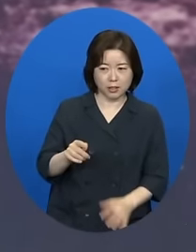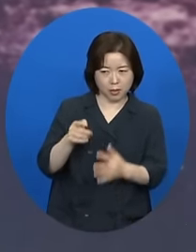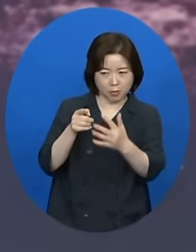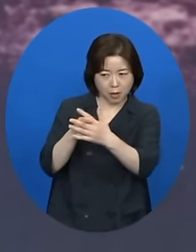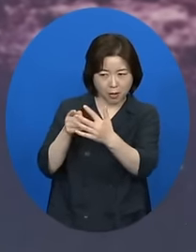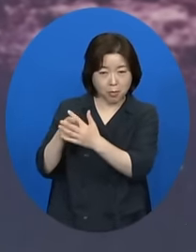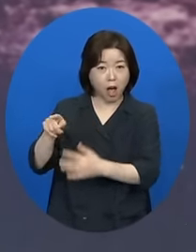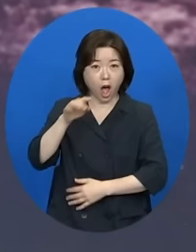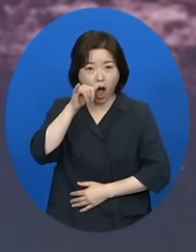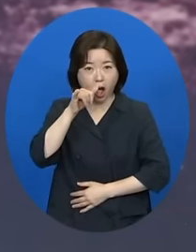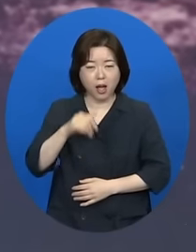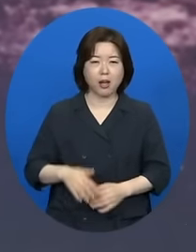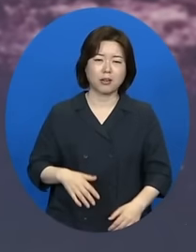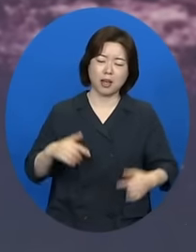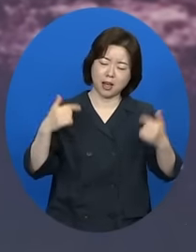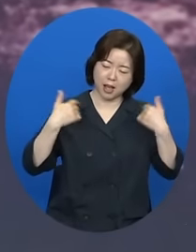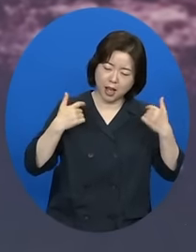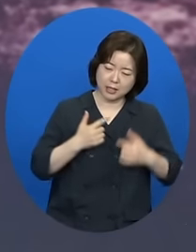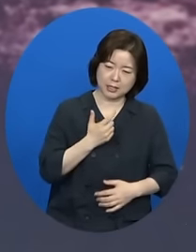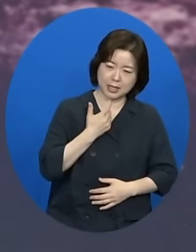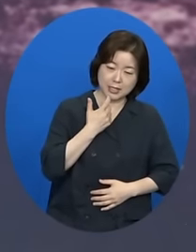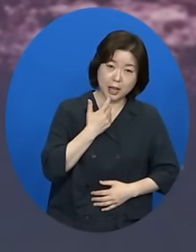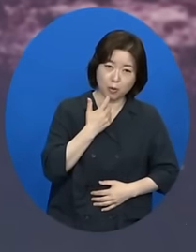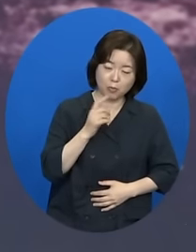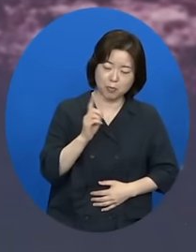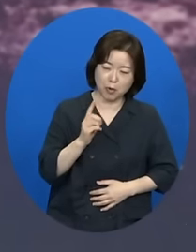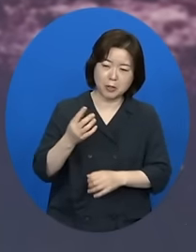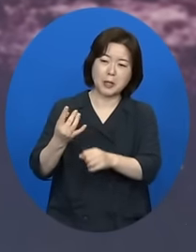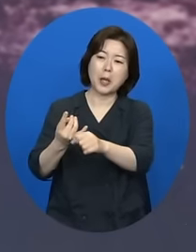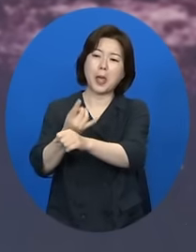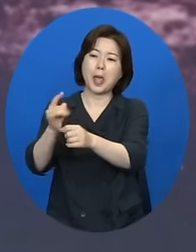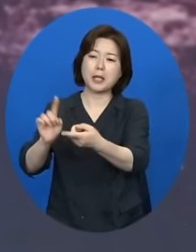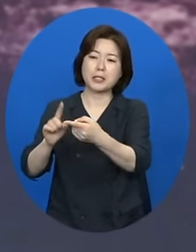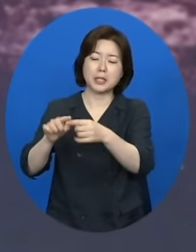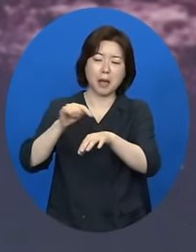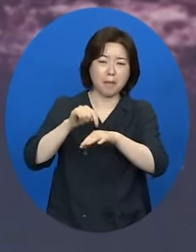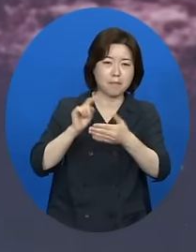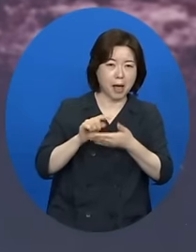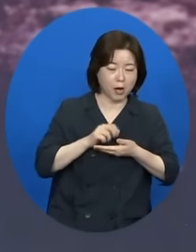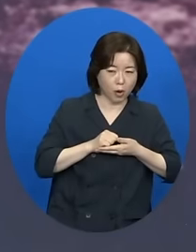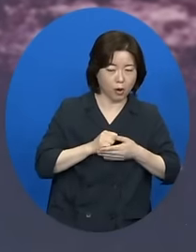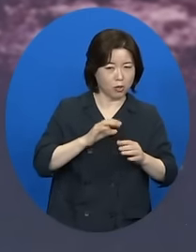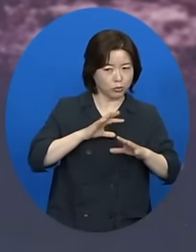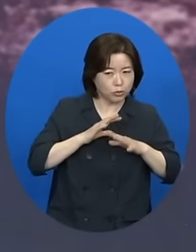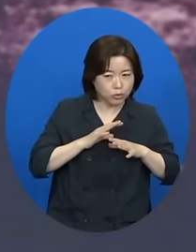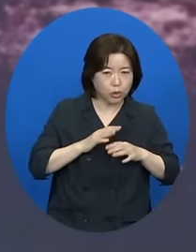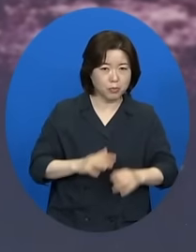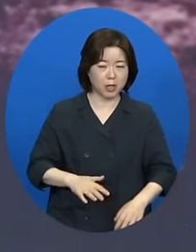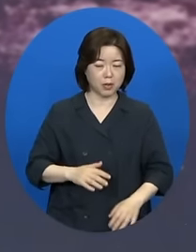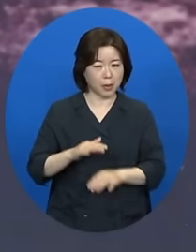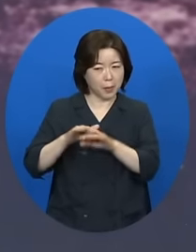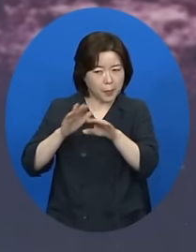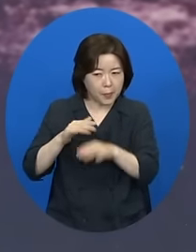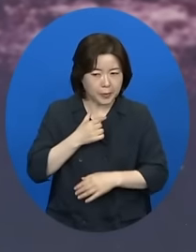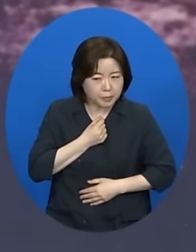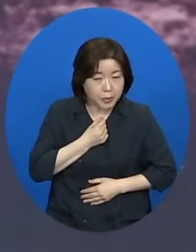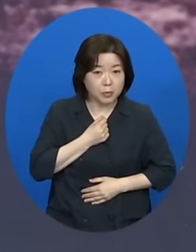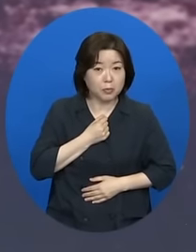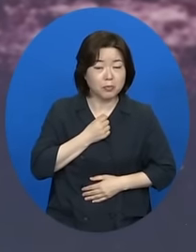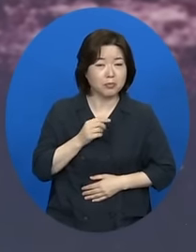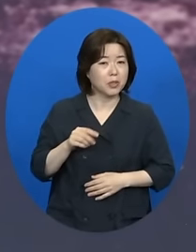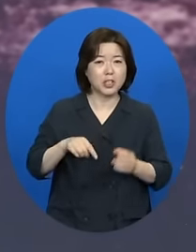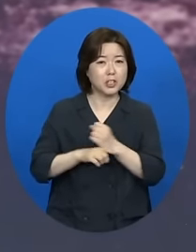것은 야곱은 늘 형에 대한 마음을 품고, 그것이 두려워서인지 아니면 정말 화해를 하려고 있는지는